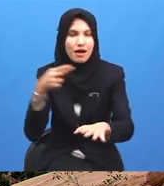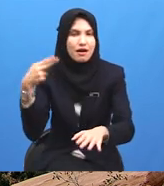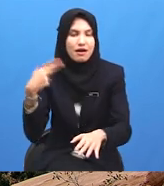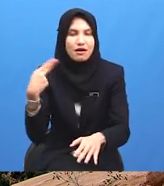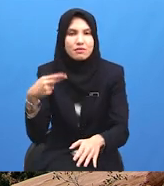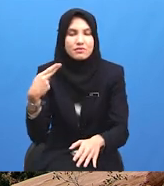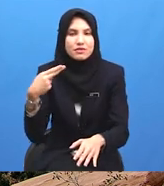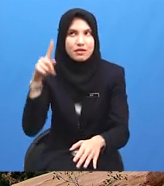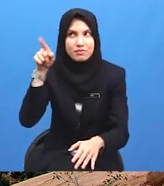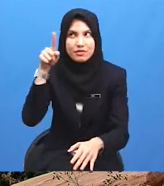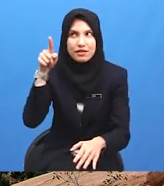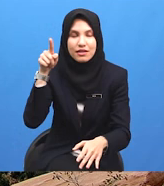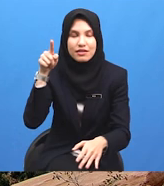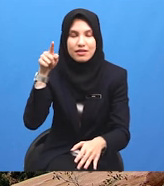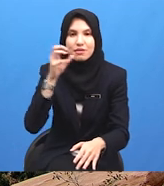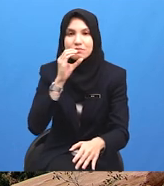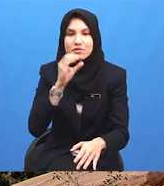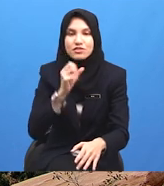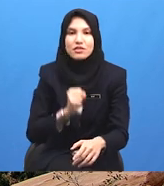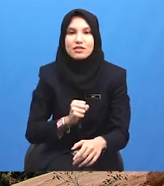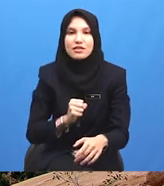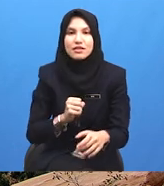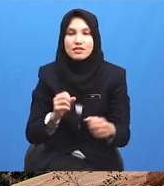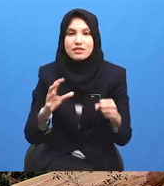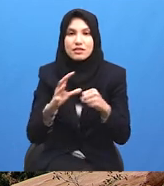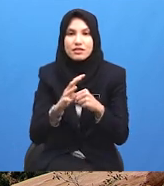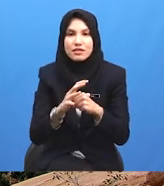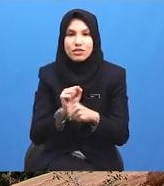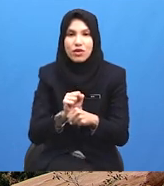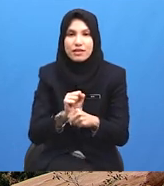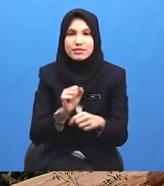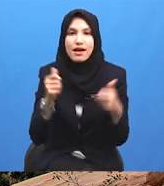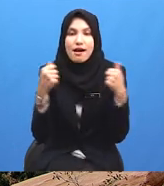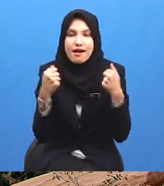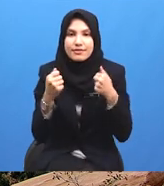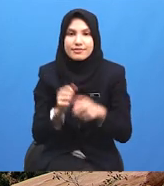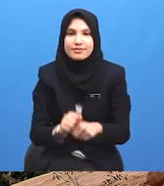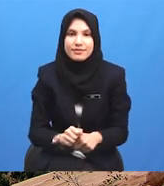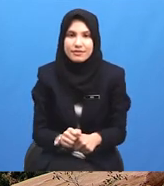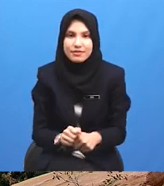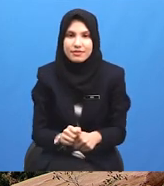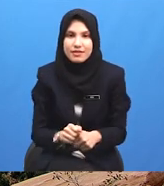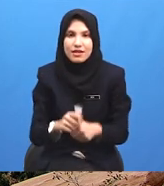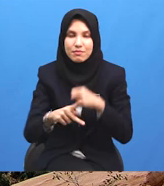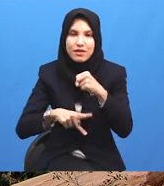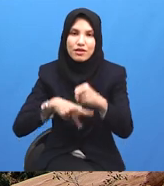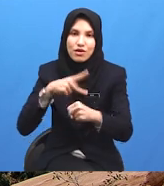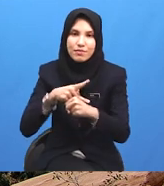mencarikan ketulan ais dalam kepala komet lalu membebaskan awan gas dan